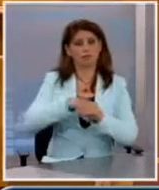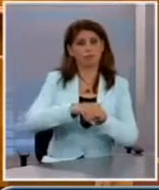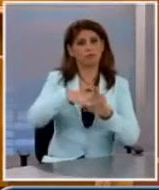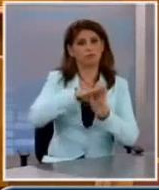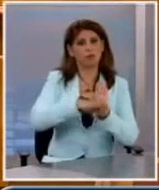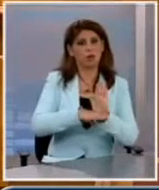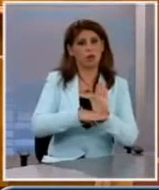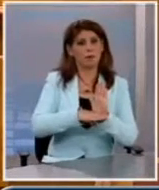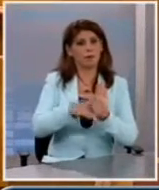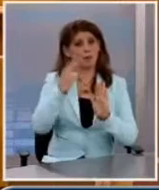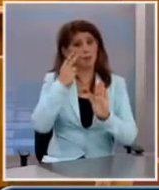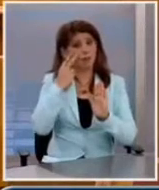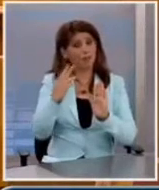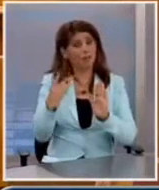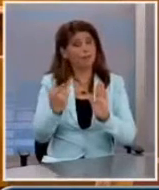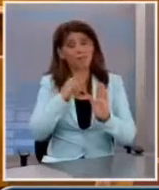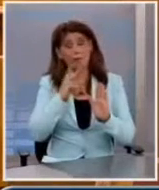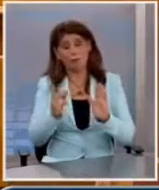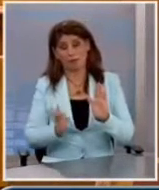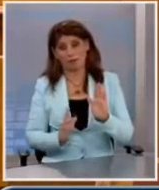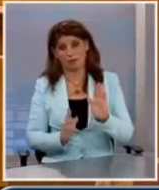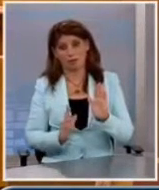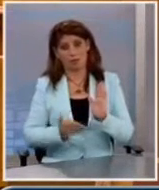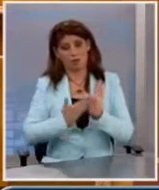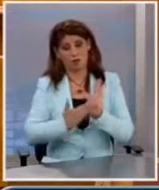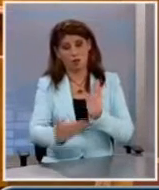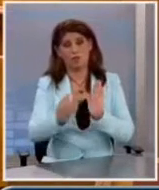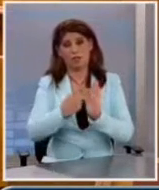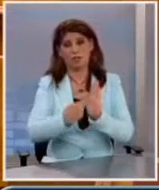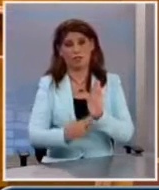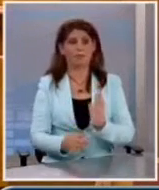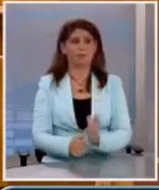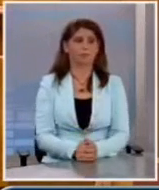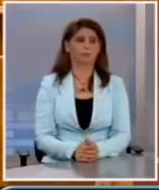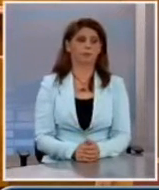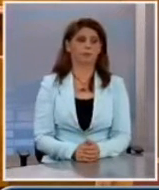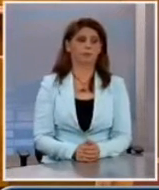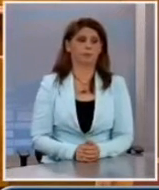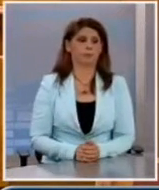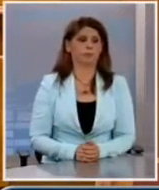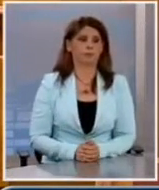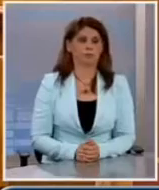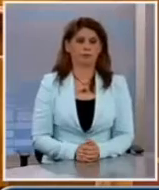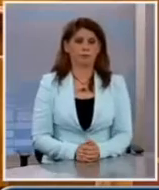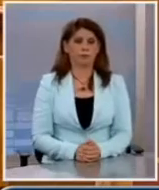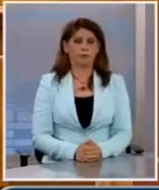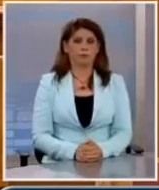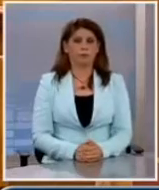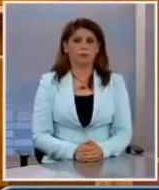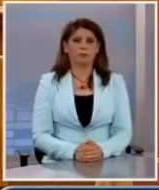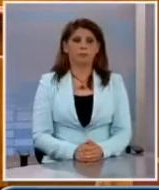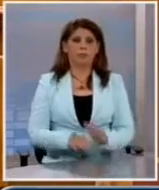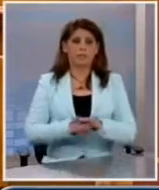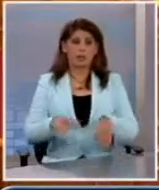να δούμε τι θα απαντήσετε σε αυτά τα ζητήματα. Κύριε Υπουργέ, επειδή ολοκληρώθηκε ο χρόνος, θερμή